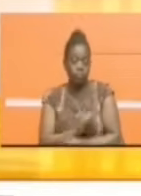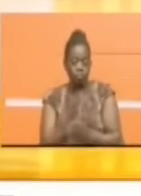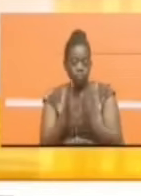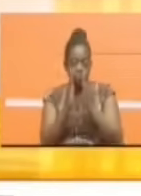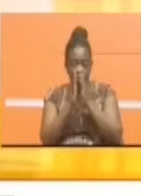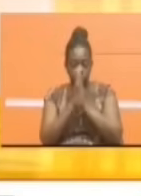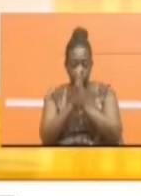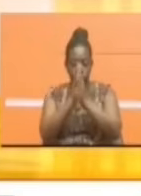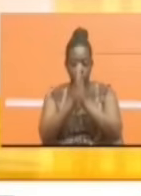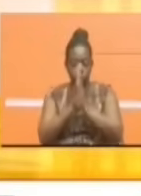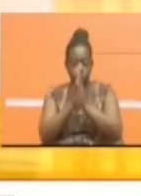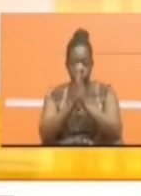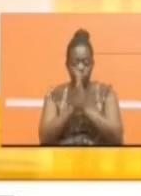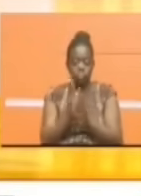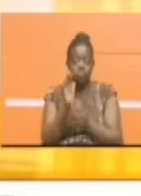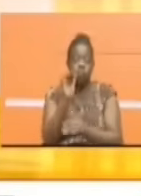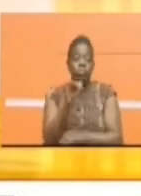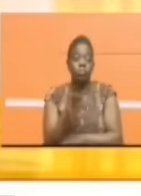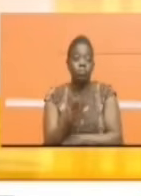okwegayirira ennyo,